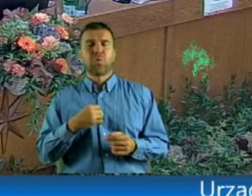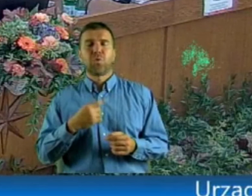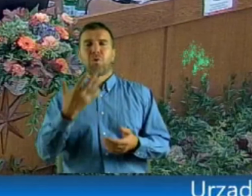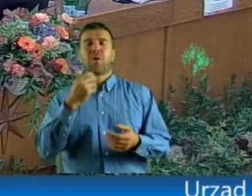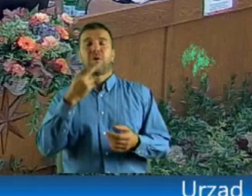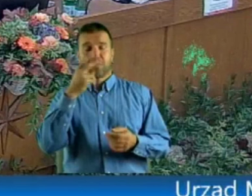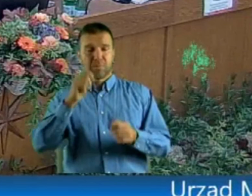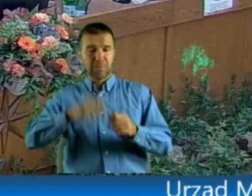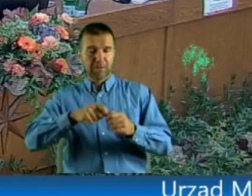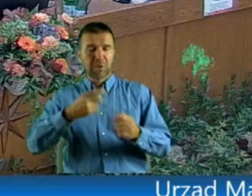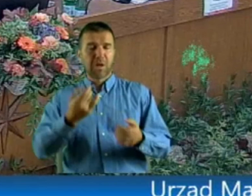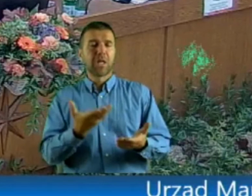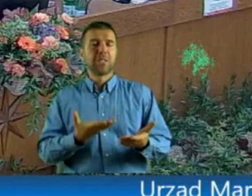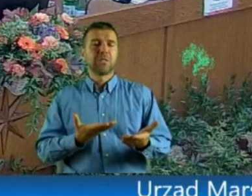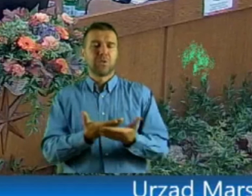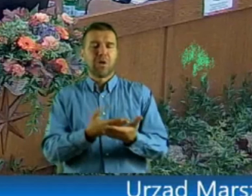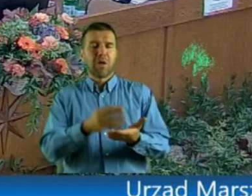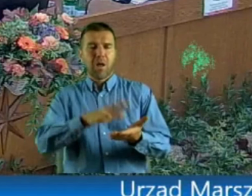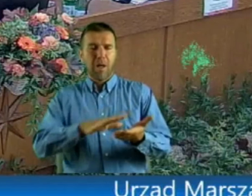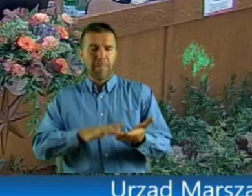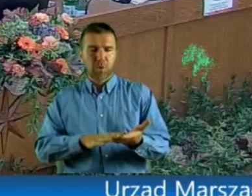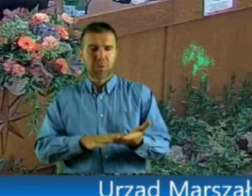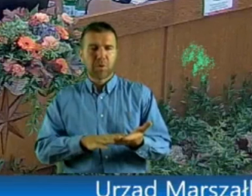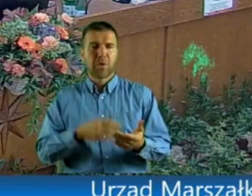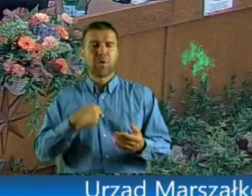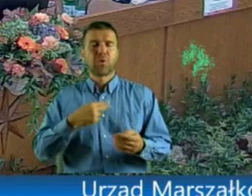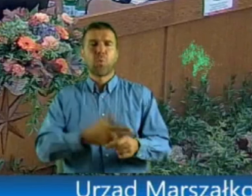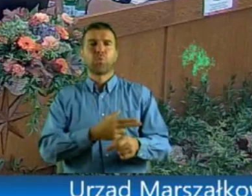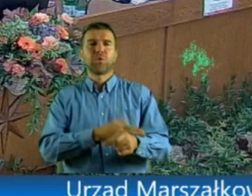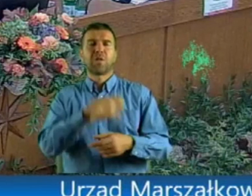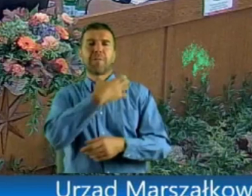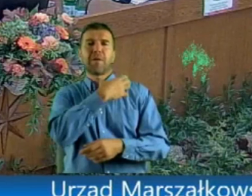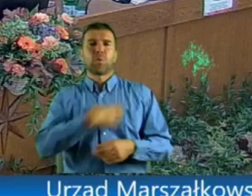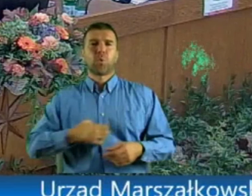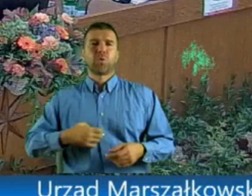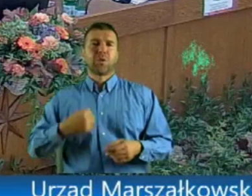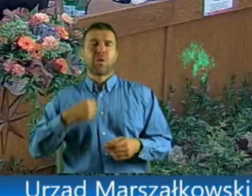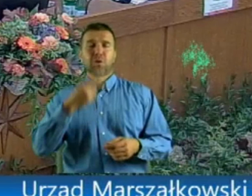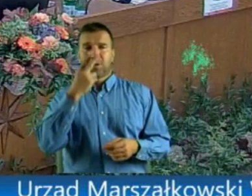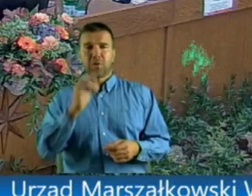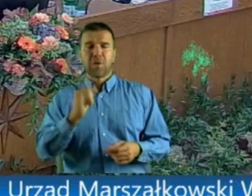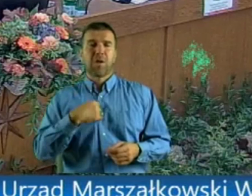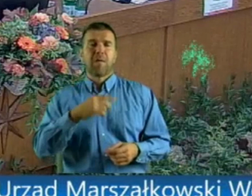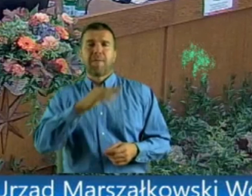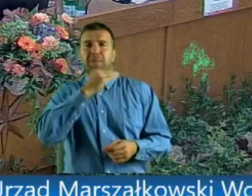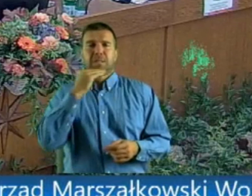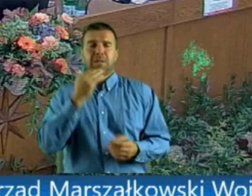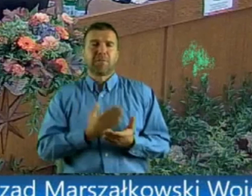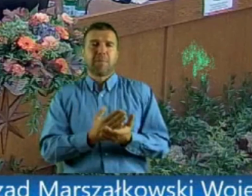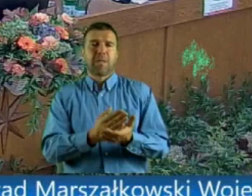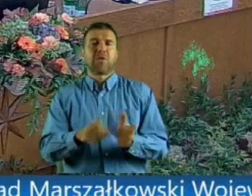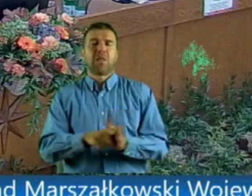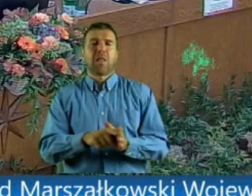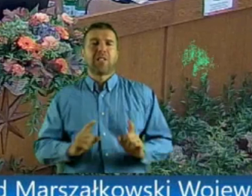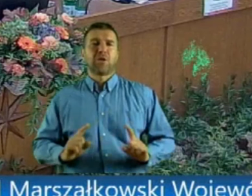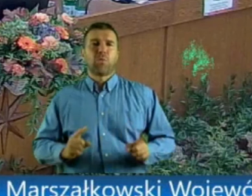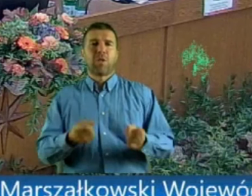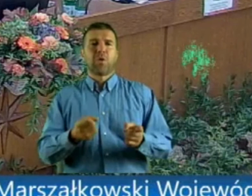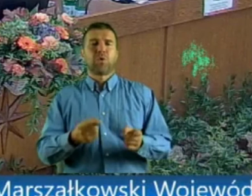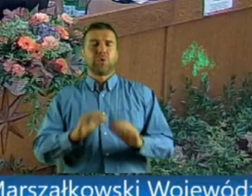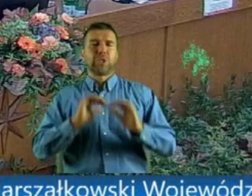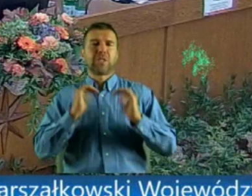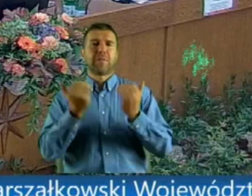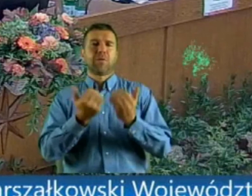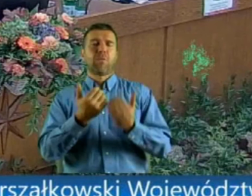raportu, to z tego raportu wynika, że urzędy marszałkowskie postrzegają siebie jako wystarczające wsparcie dla działalności